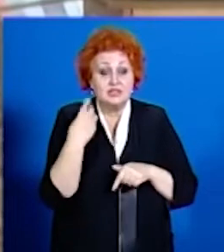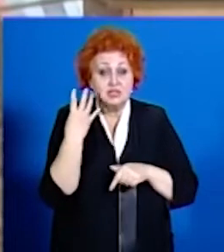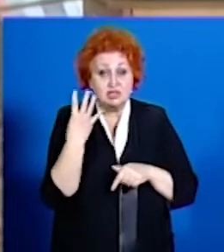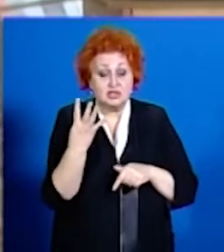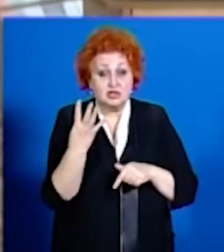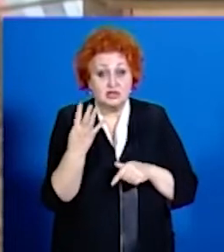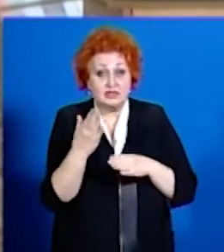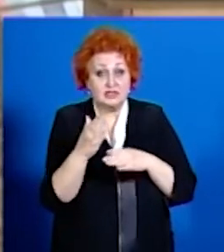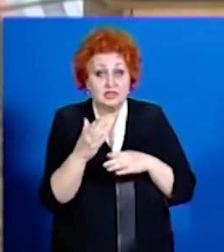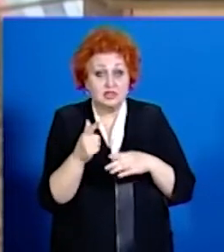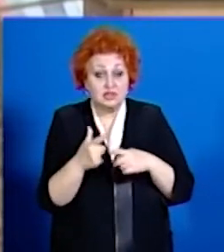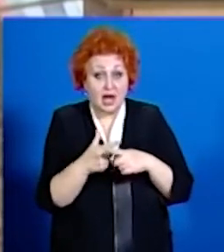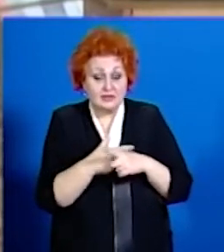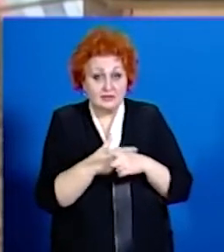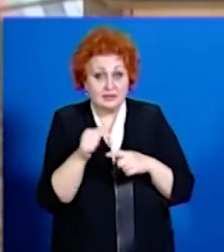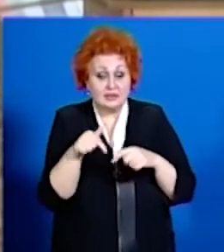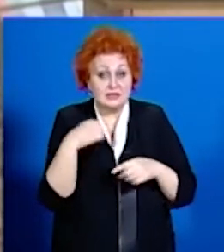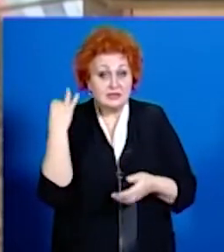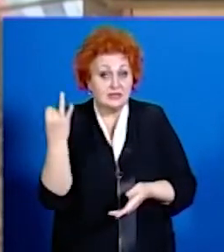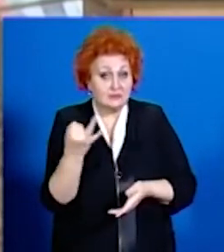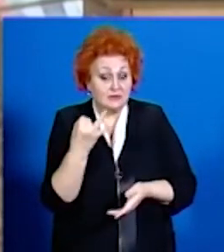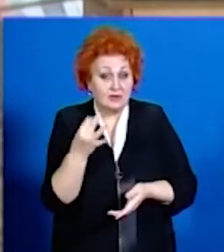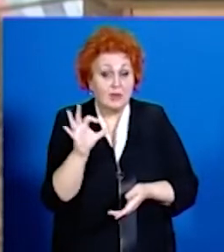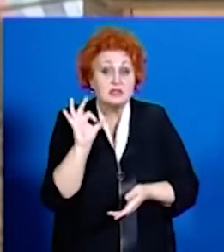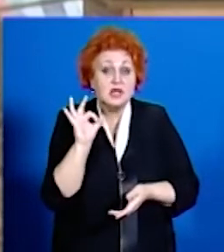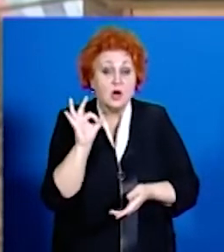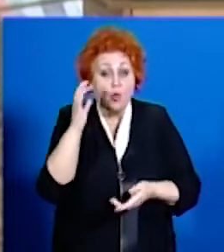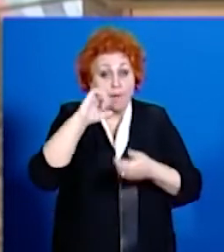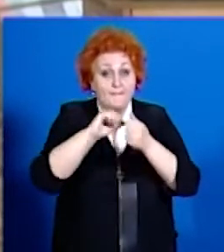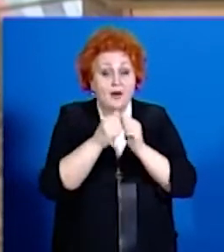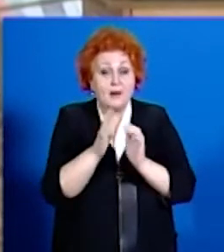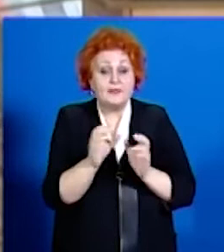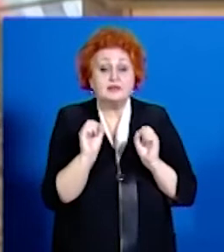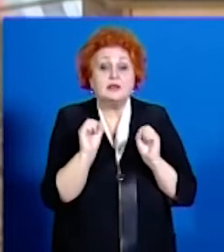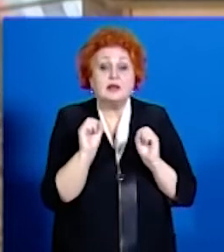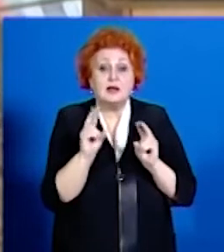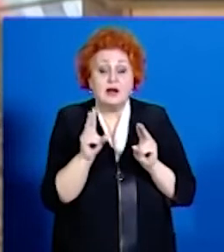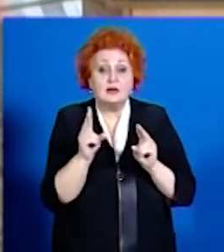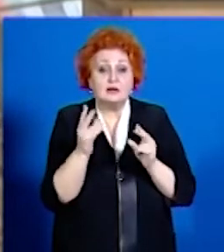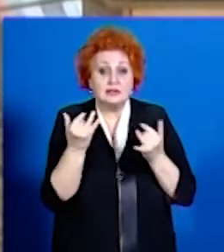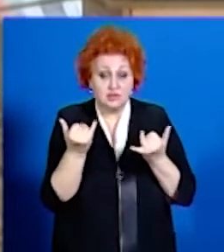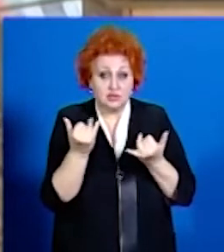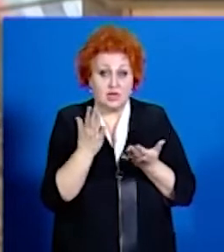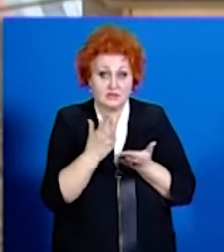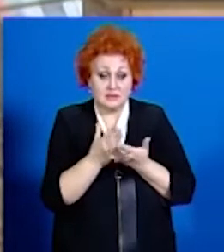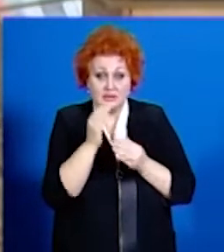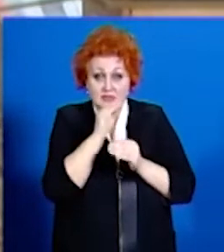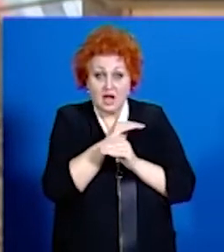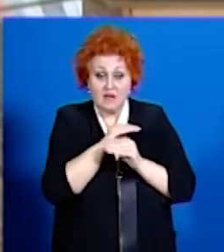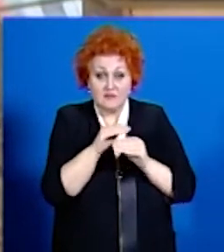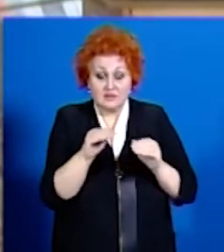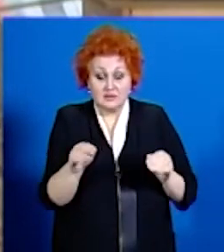4 части, и здесь собрана информация о памятниках, как существующих, имеющих